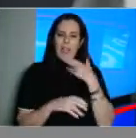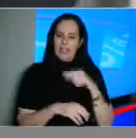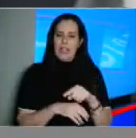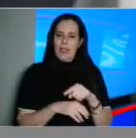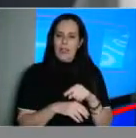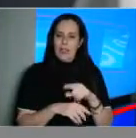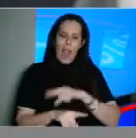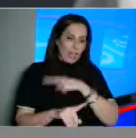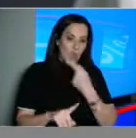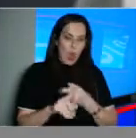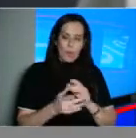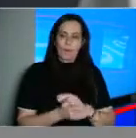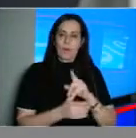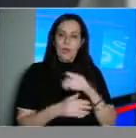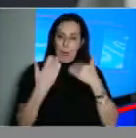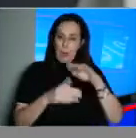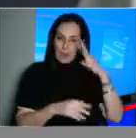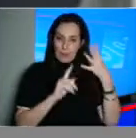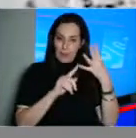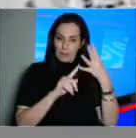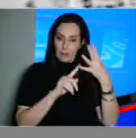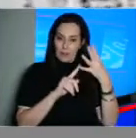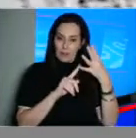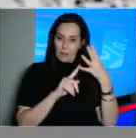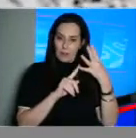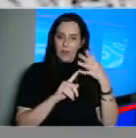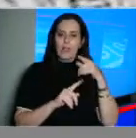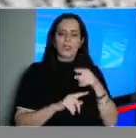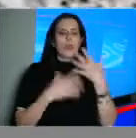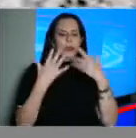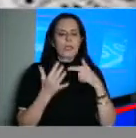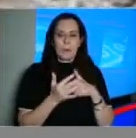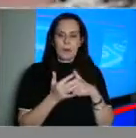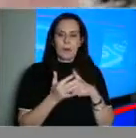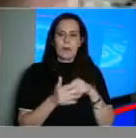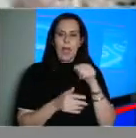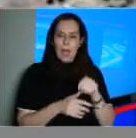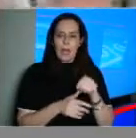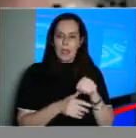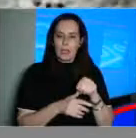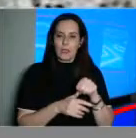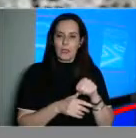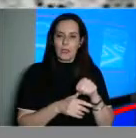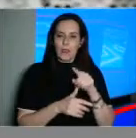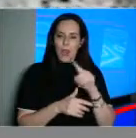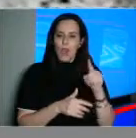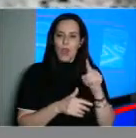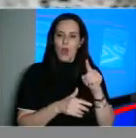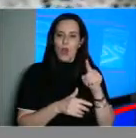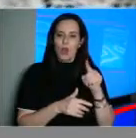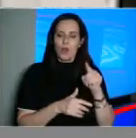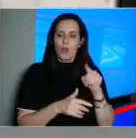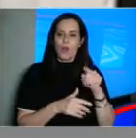הישראלית עד היום. והפרק הרביעי נקרא סרח עודף, והוא מדבר על אלו שלא עברו במעברות,